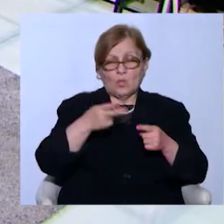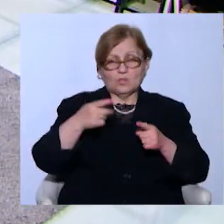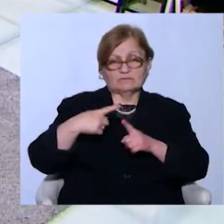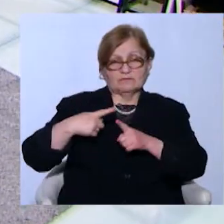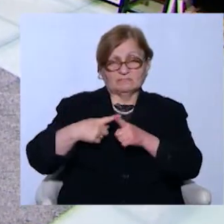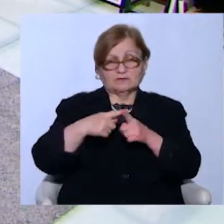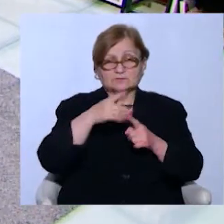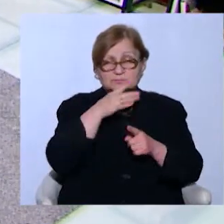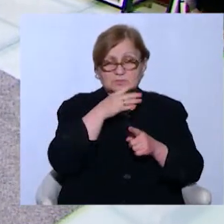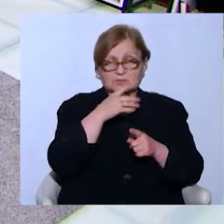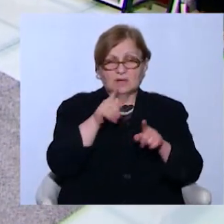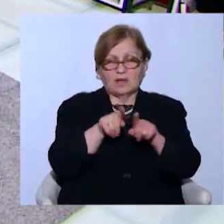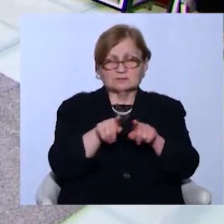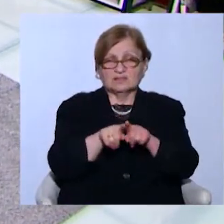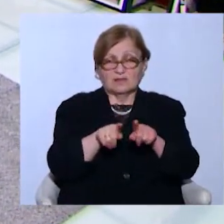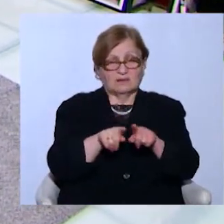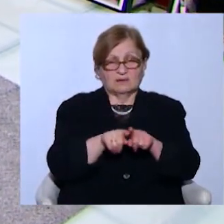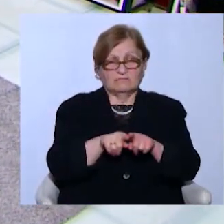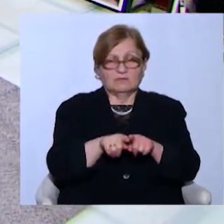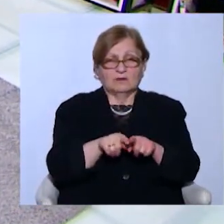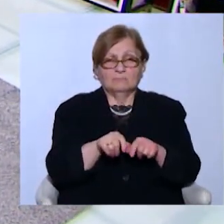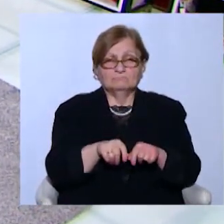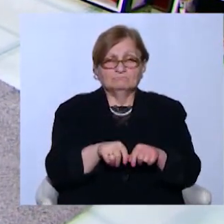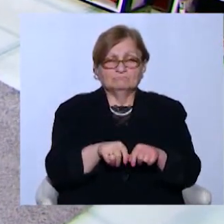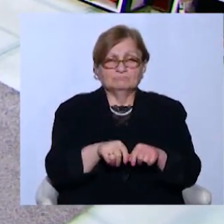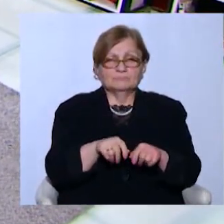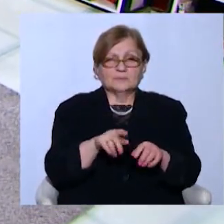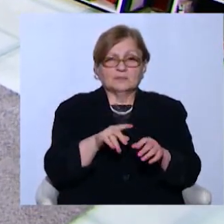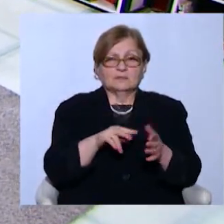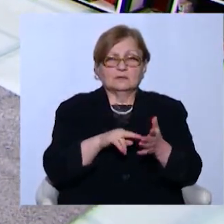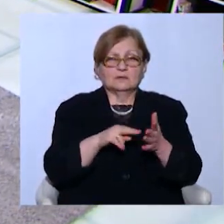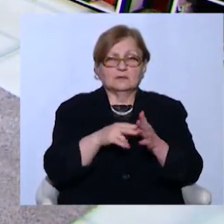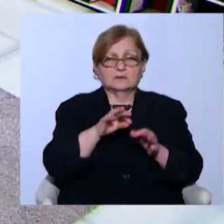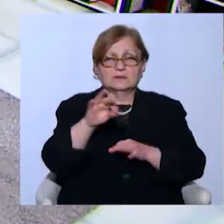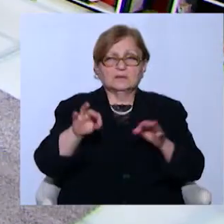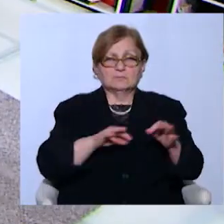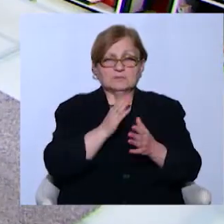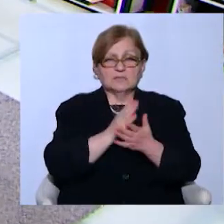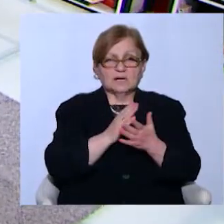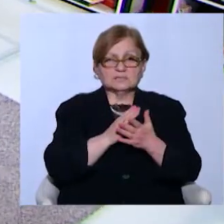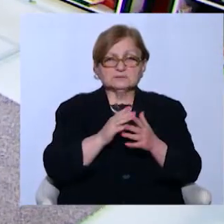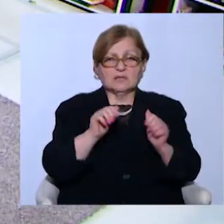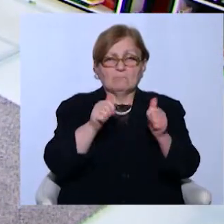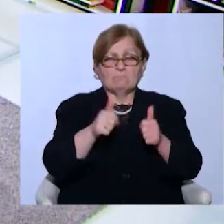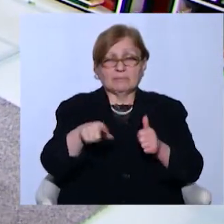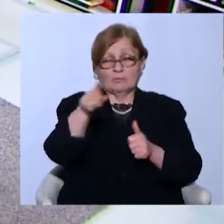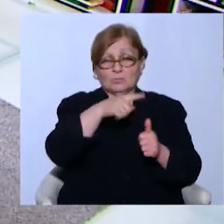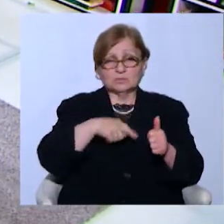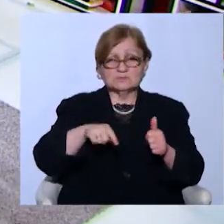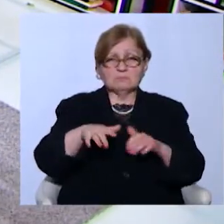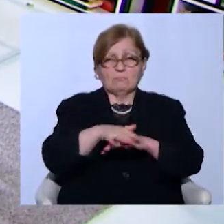არის ერთი და იგივე, ხოლო გეგმილი არის ფიგურის ფართობი, რომელიც მიიღება